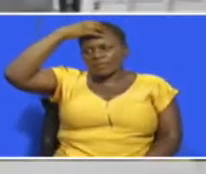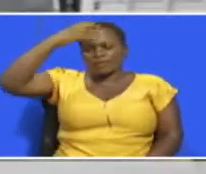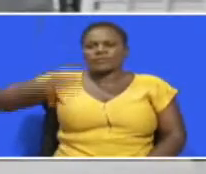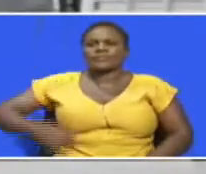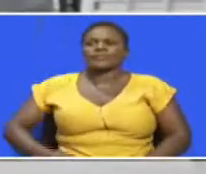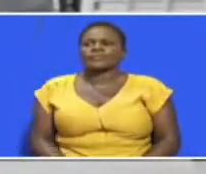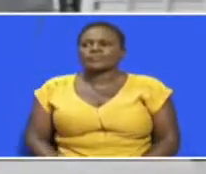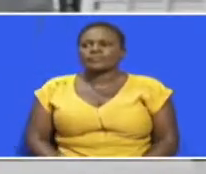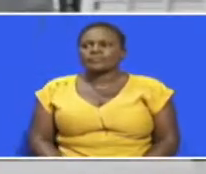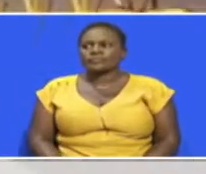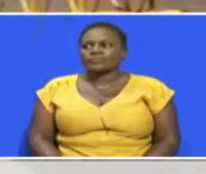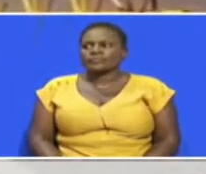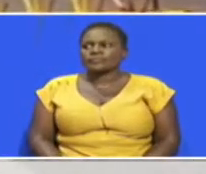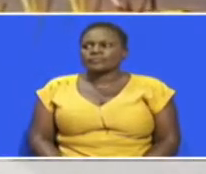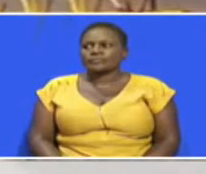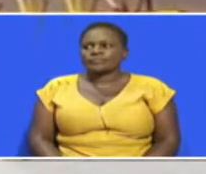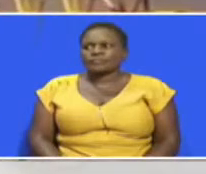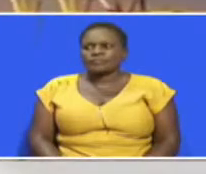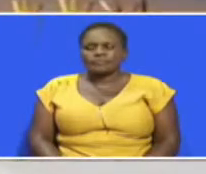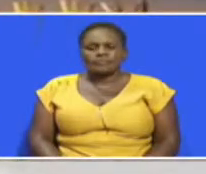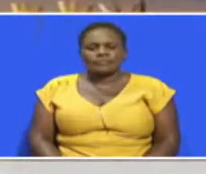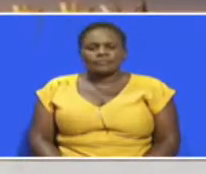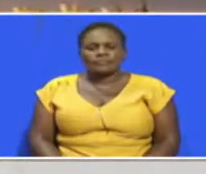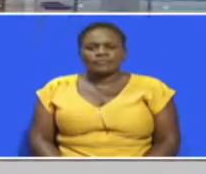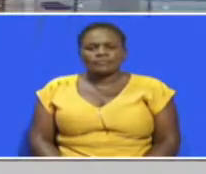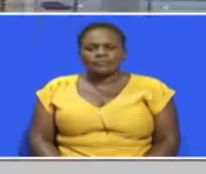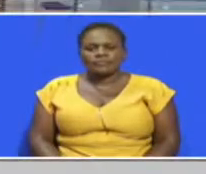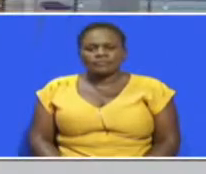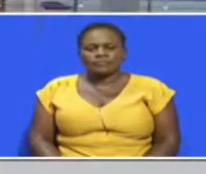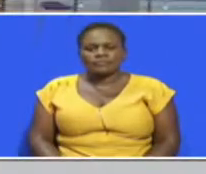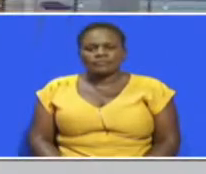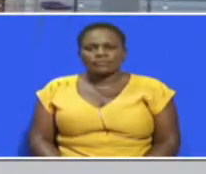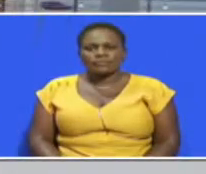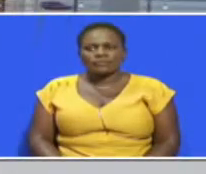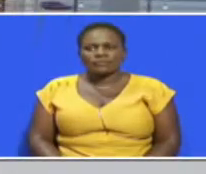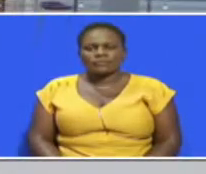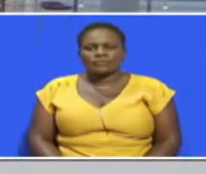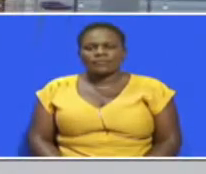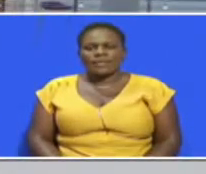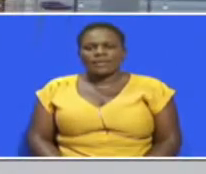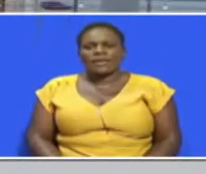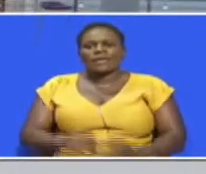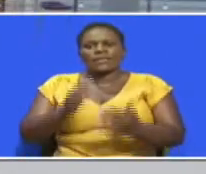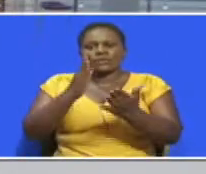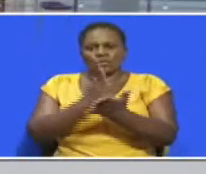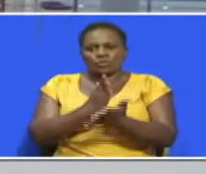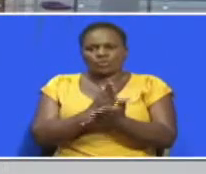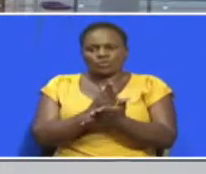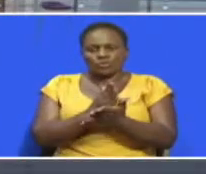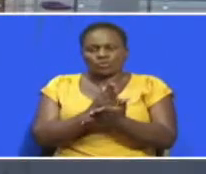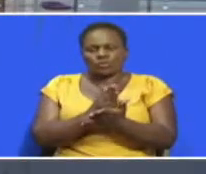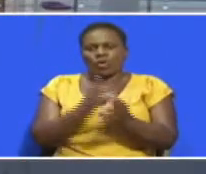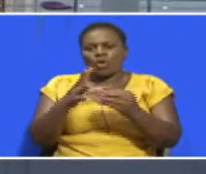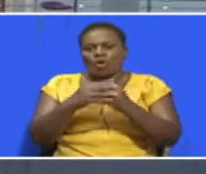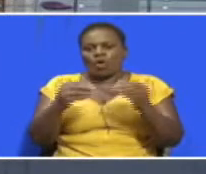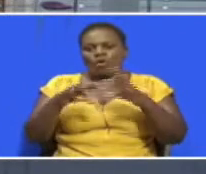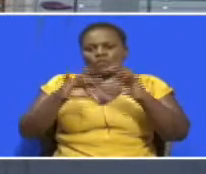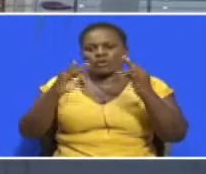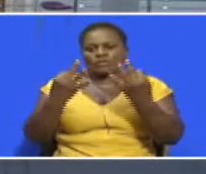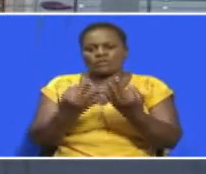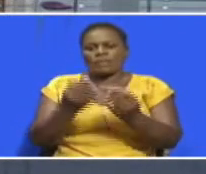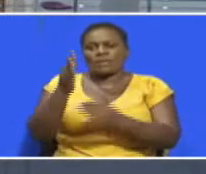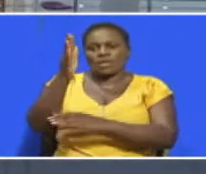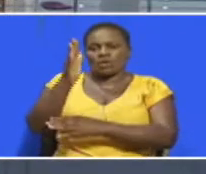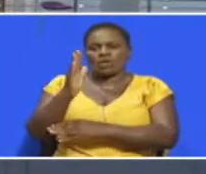Tobias Chanji, KTN News, kaunti ya Lamu. Na bila shaka tunaomba Mola zifariji familia